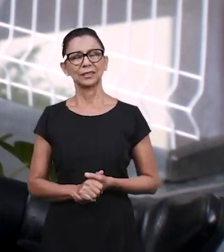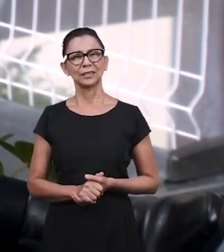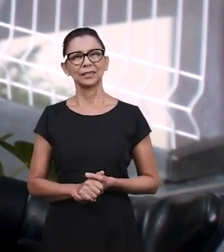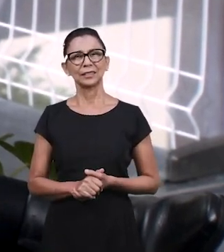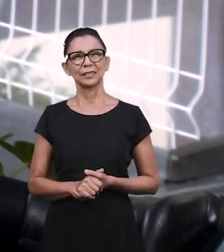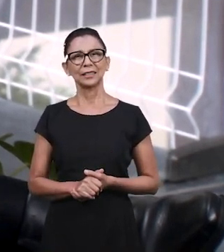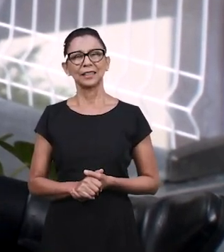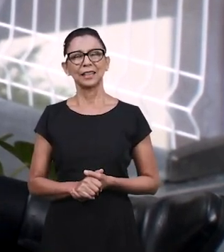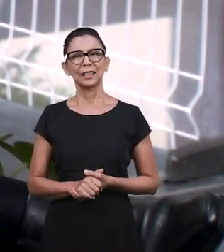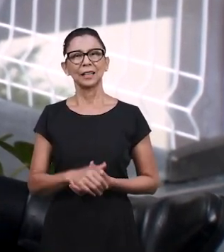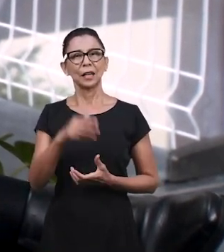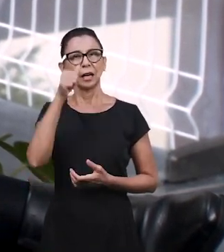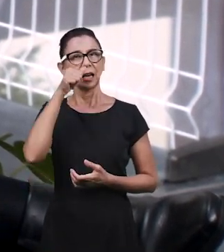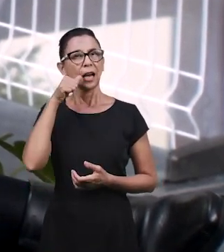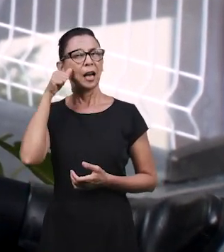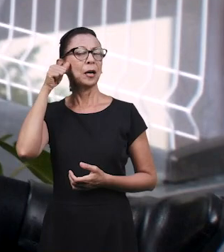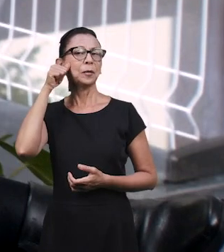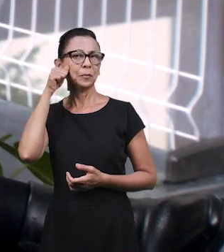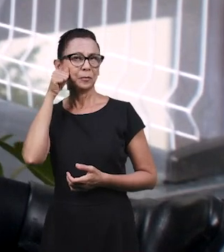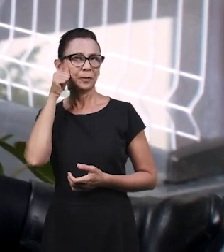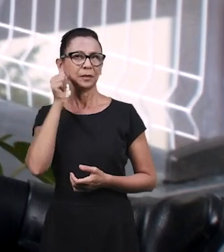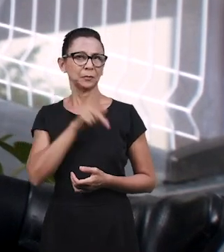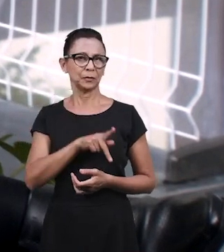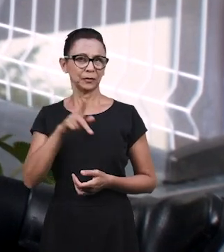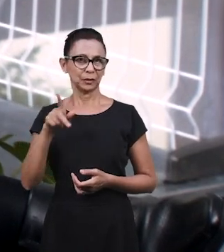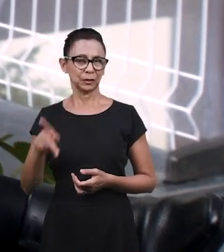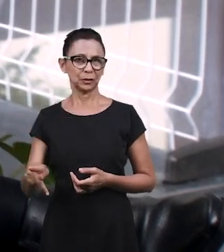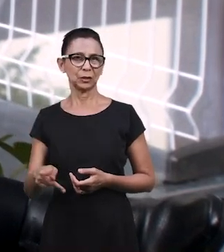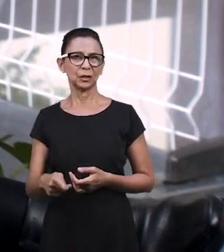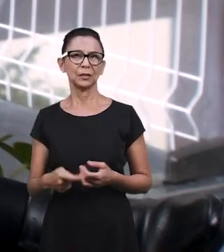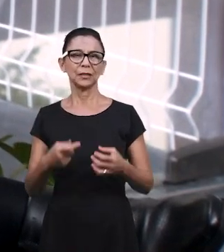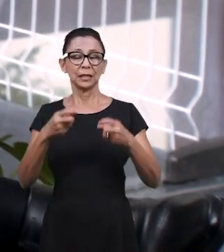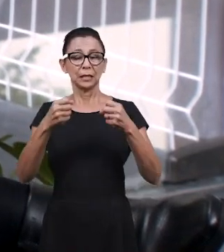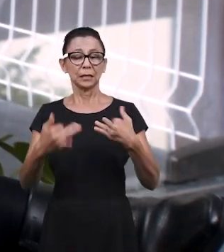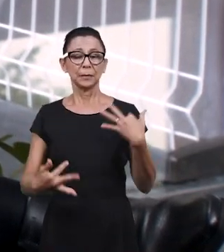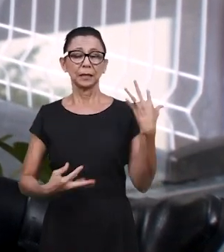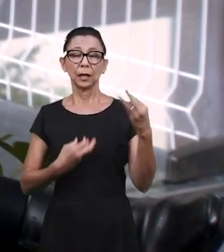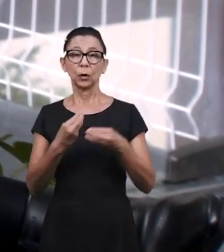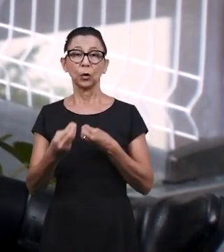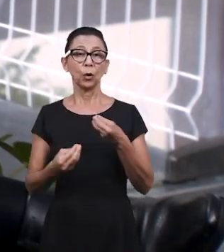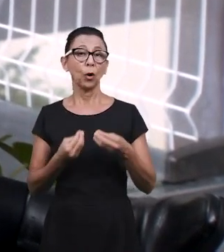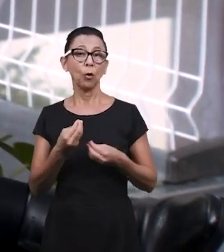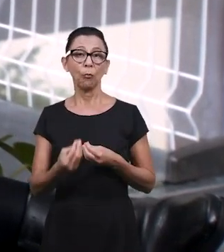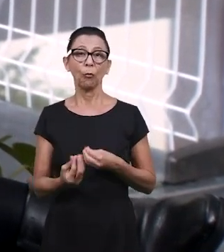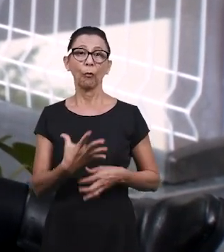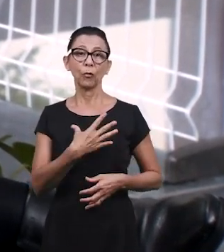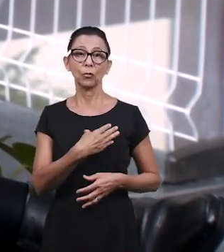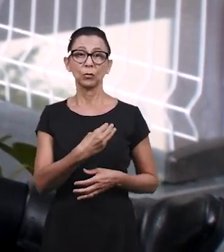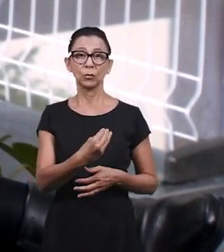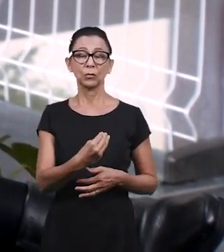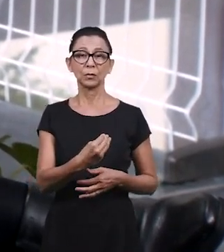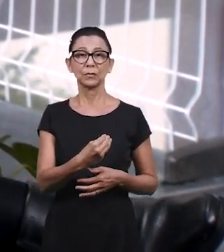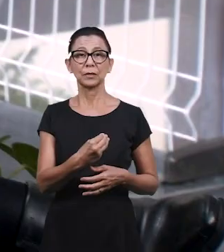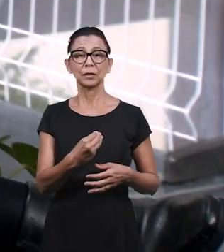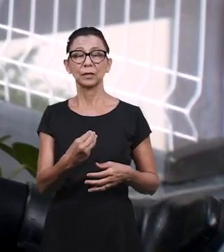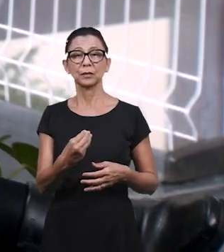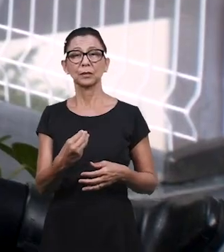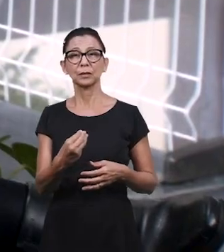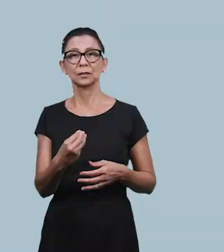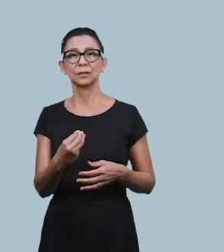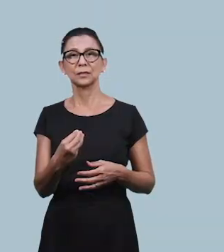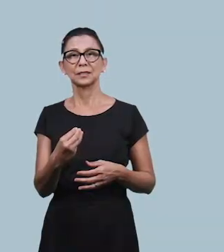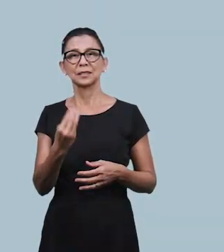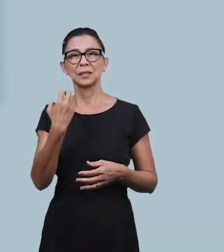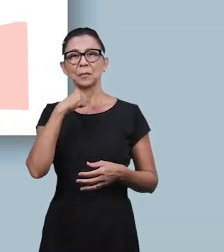docteur Marie-Amine va nous donner quelques pistes de comment les parents peuvent être préparés, comment agir pour